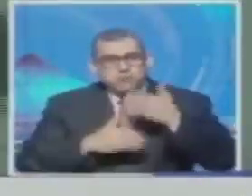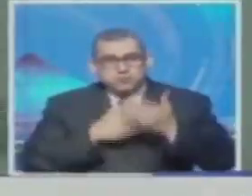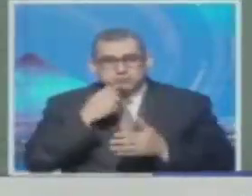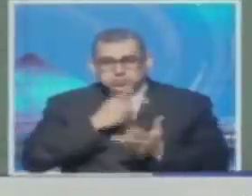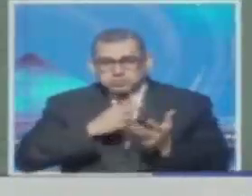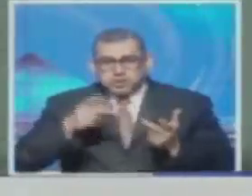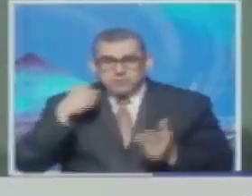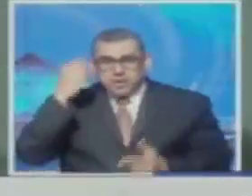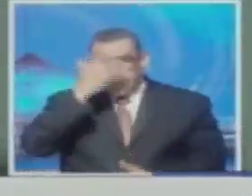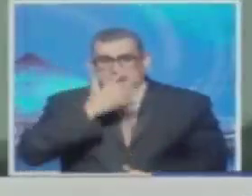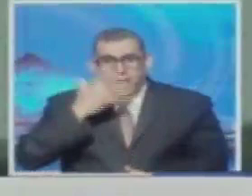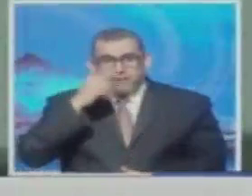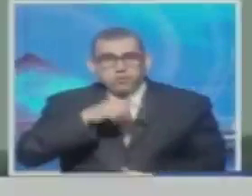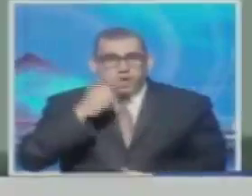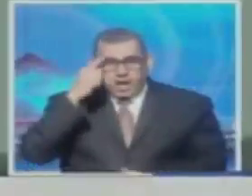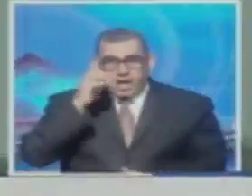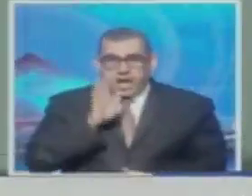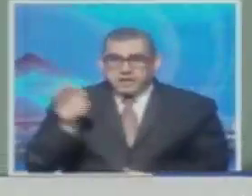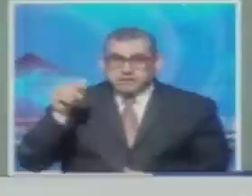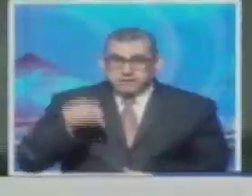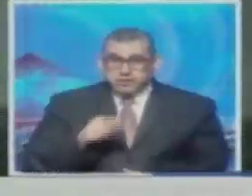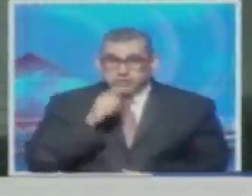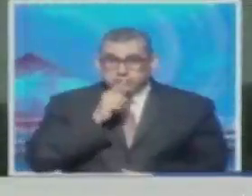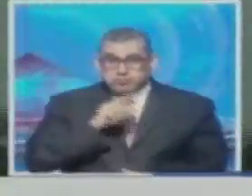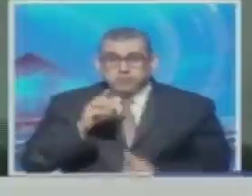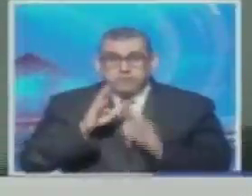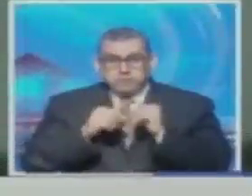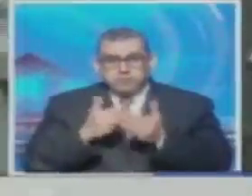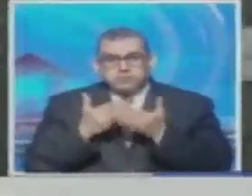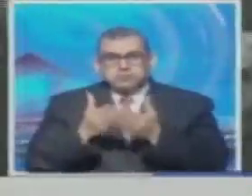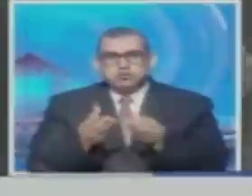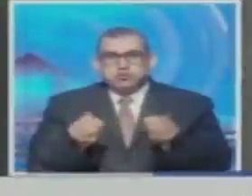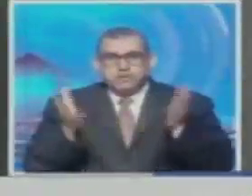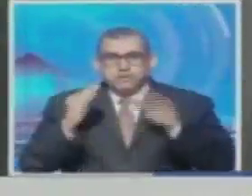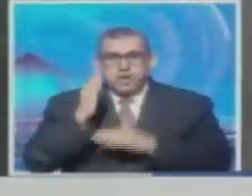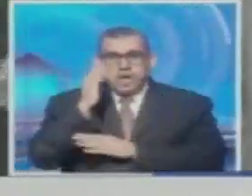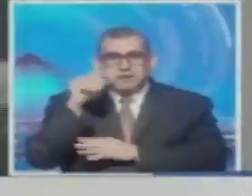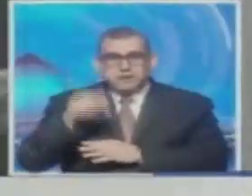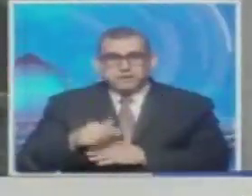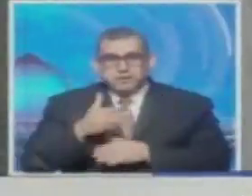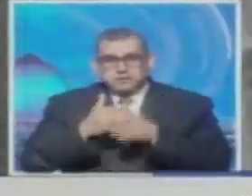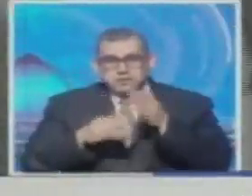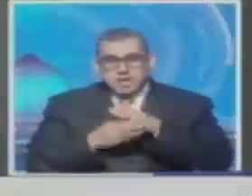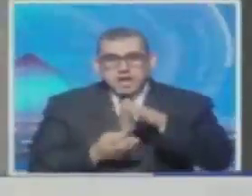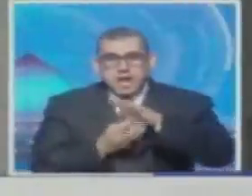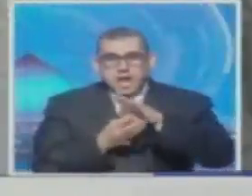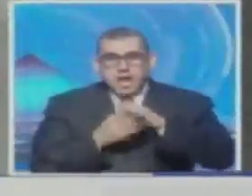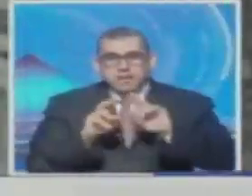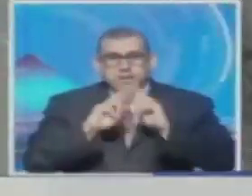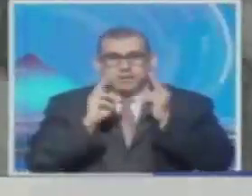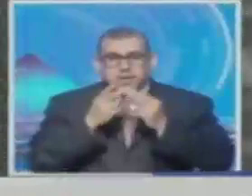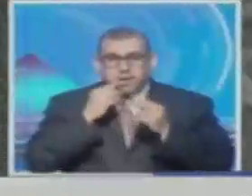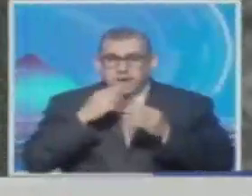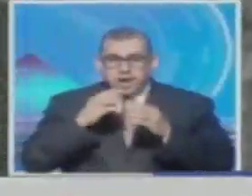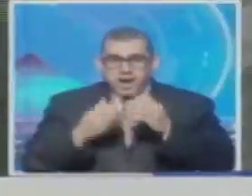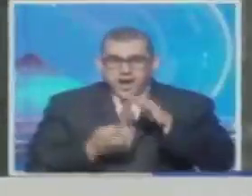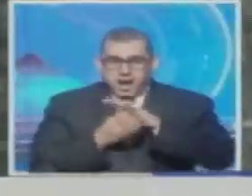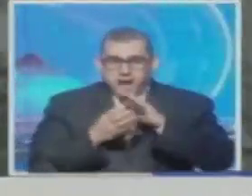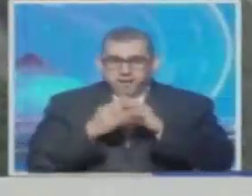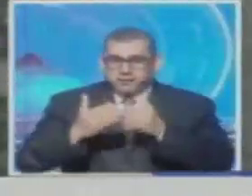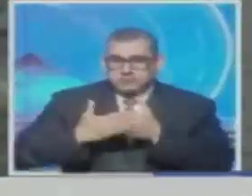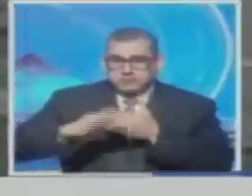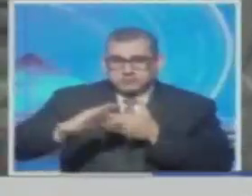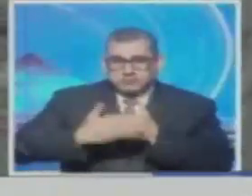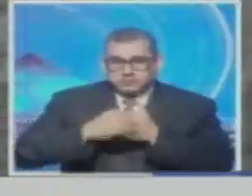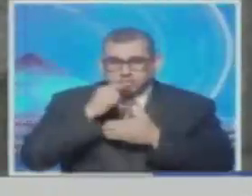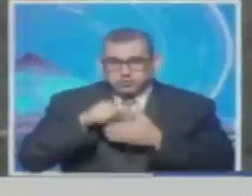في أفريقيا وآسيا. وكان لمصر دور رائد في تأسيس جماعة دول عدم الانحياز،